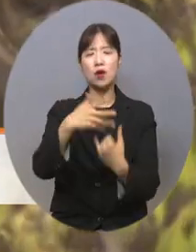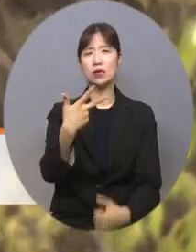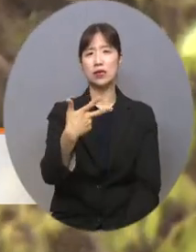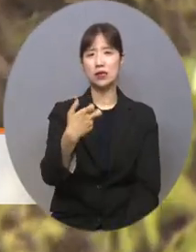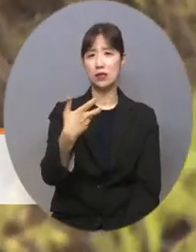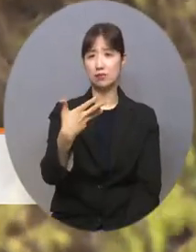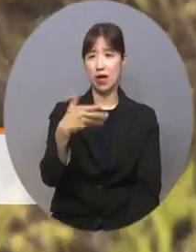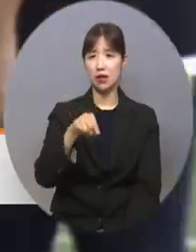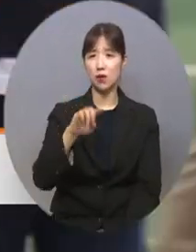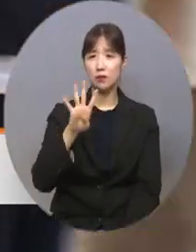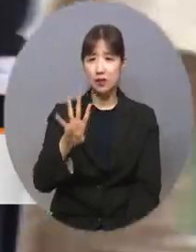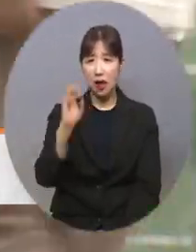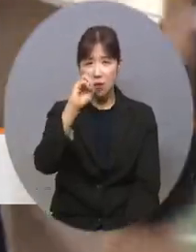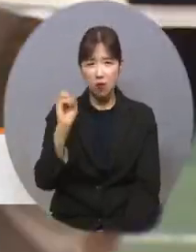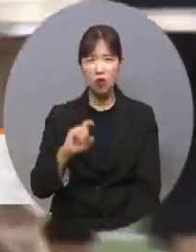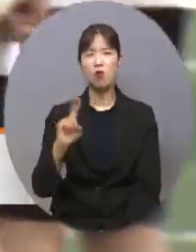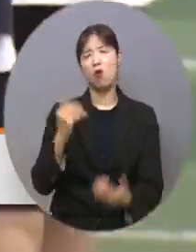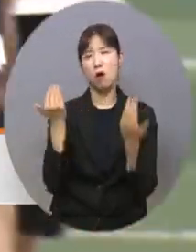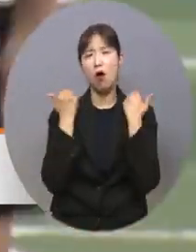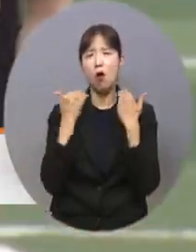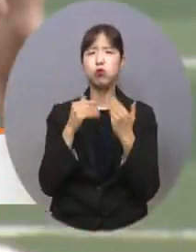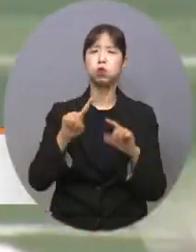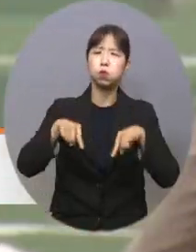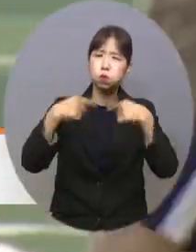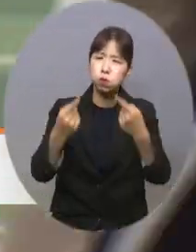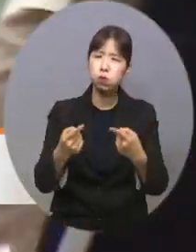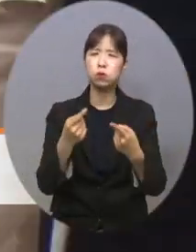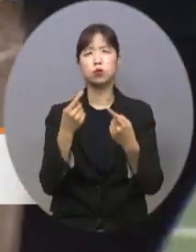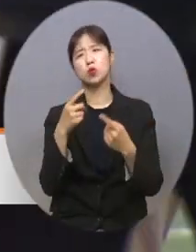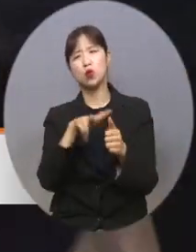78.4%는 진학정보 제공이 필요하다고 답했으며